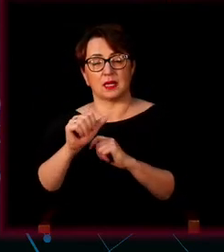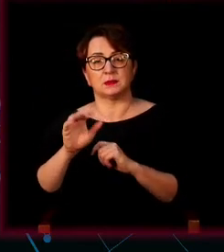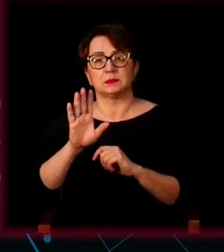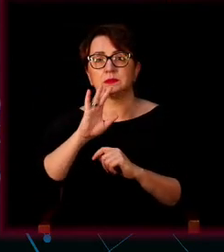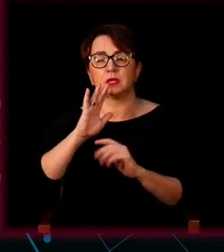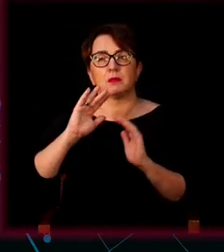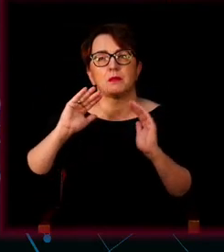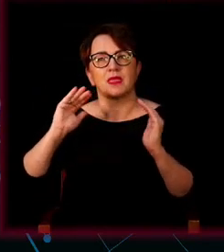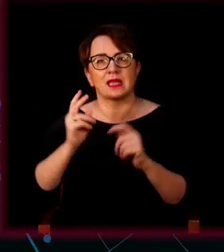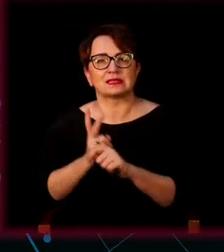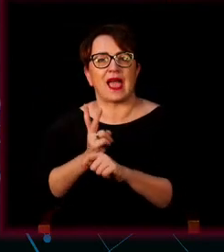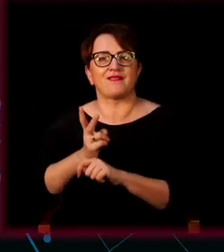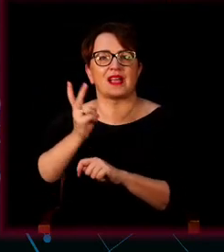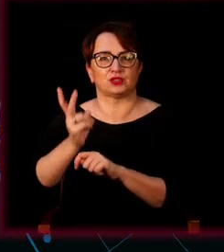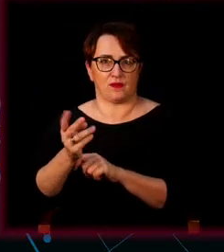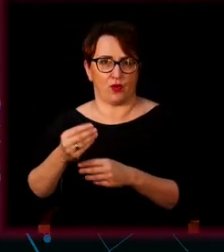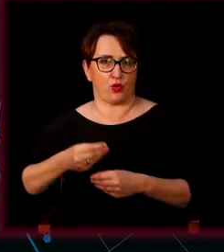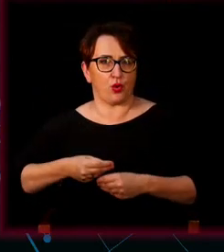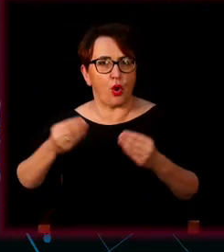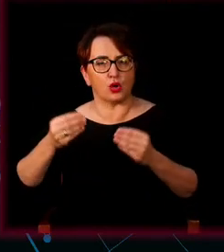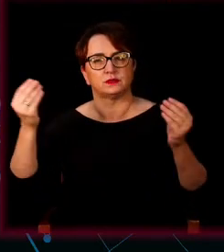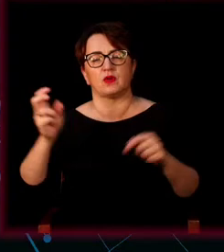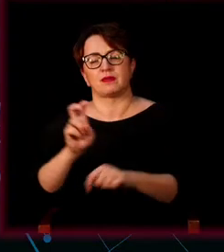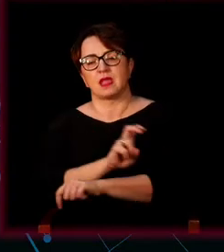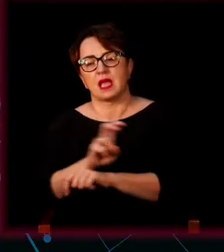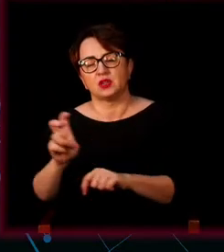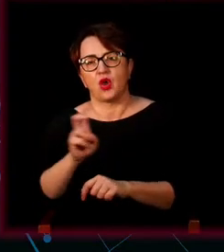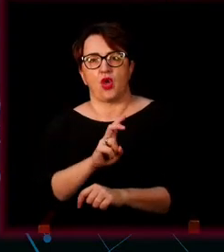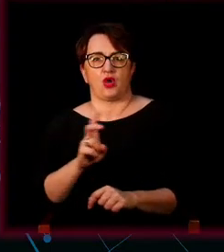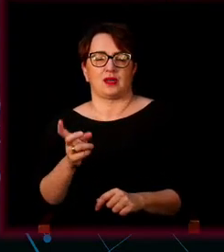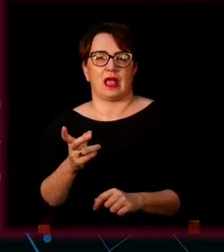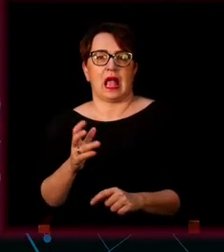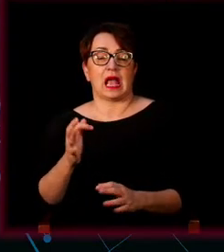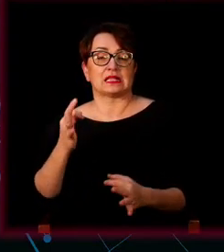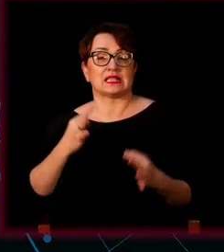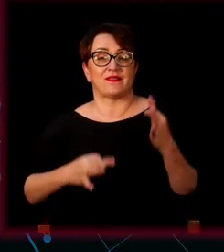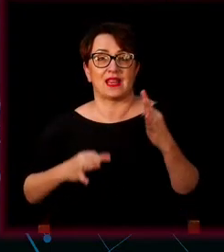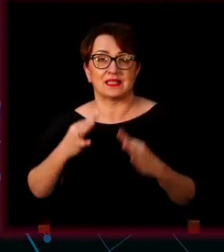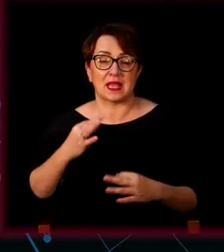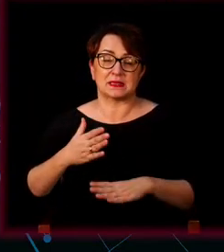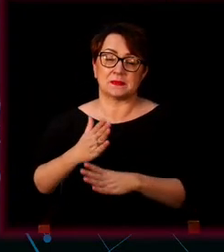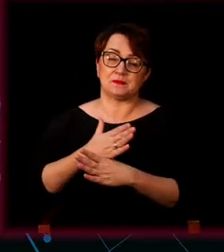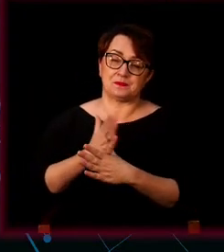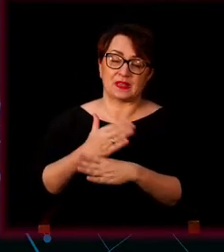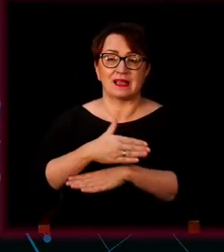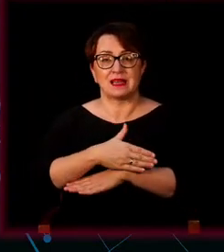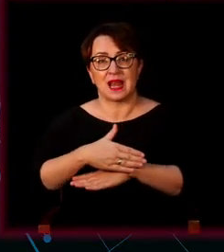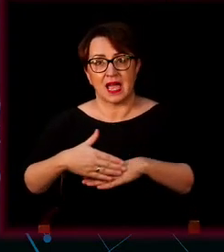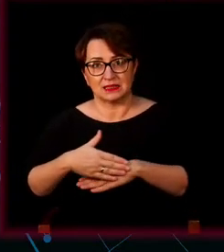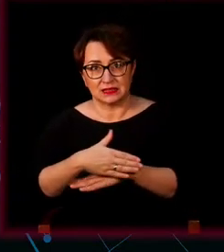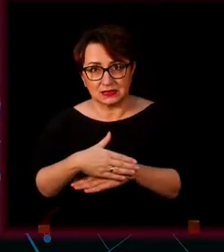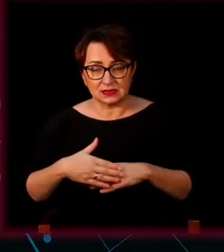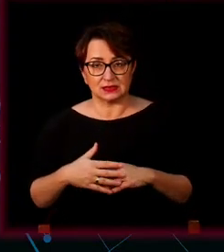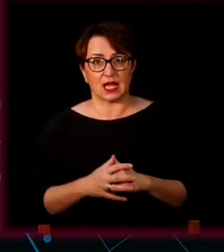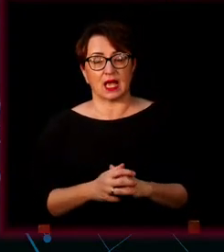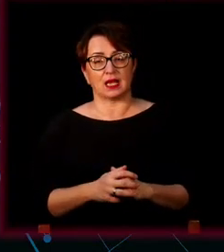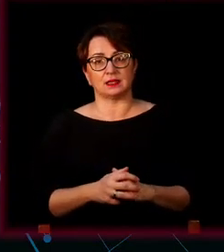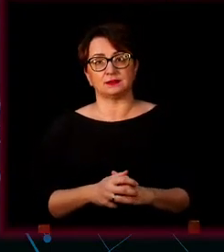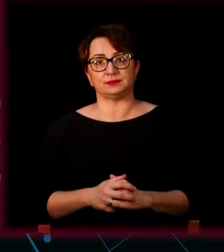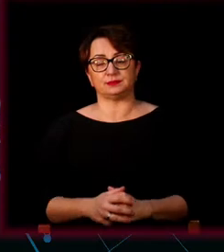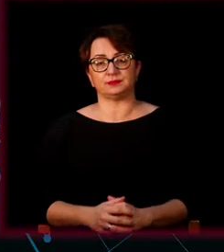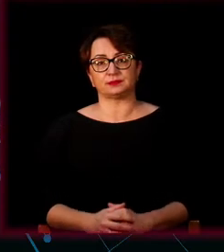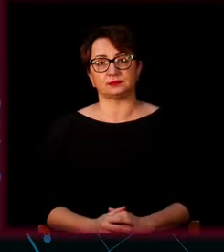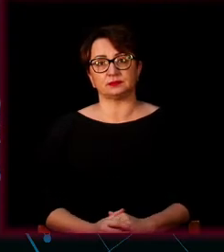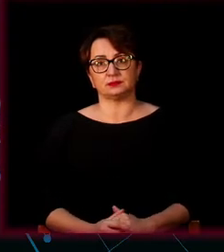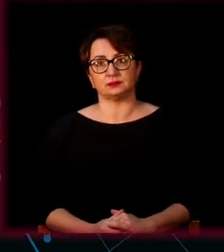jest o wiele mniej zaawansowana technologicznie, cywilizacyjnie, jest takim pewnym peryferium, jeśli myśleć takich kategoriach centrum,